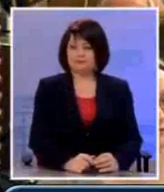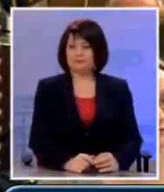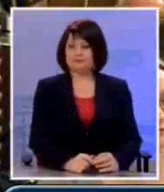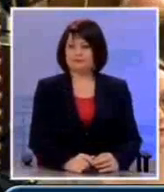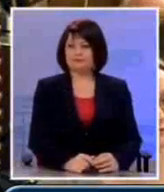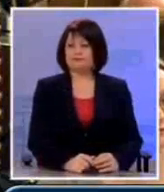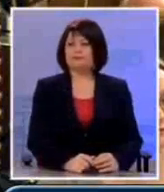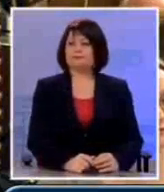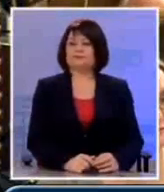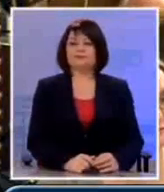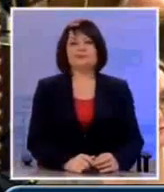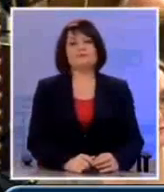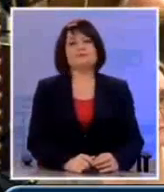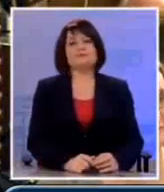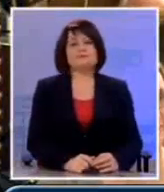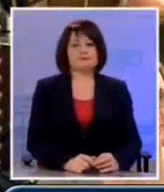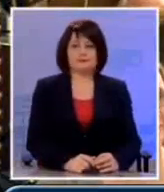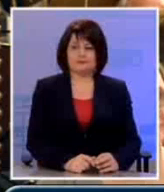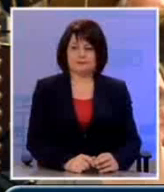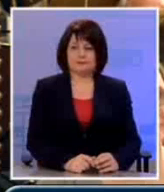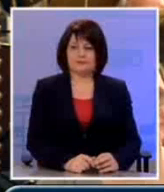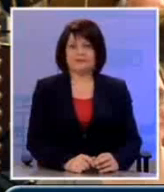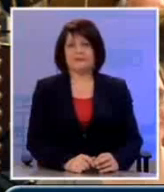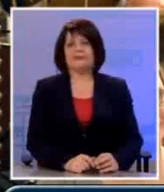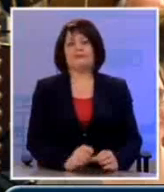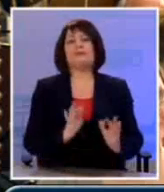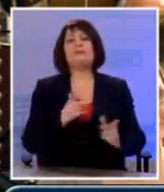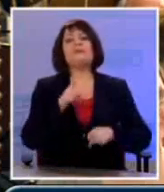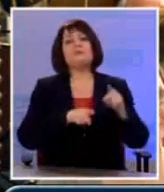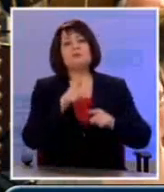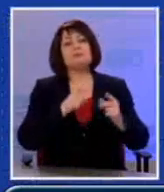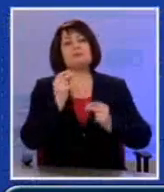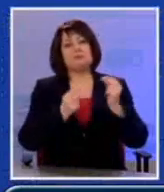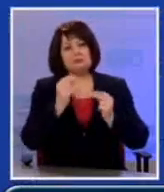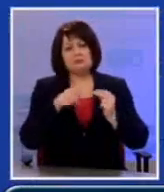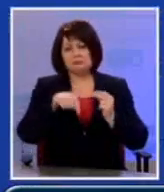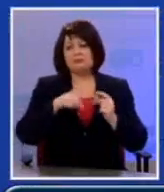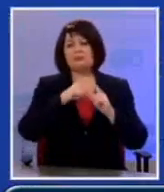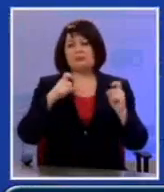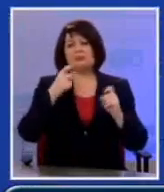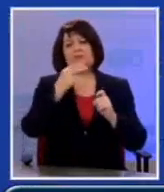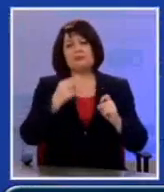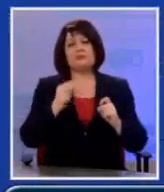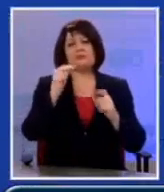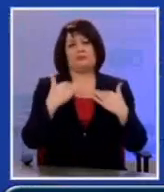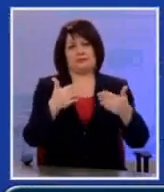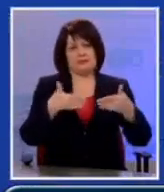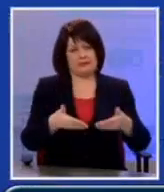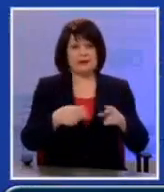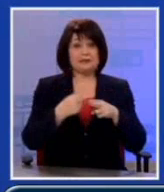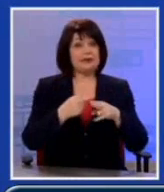Με πολύ δυσανάλογο τρόπο σε σχέση με τα προβλήματα και τα αντικείμενα του Κοινοβουλίου, αλλά έχει μία σημασία η